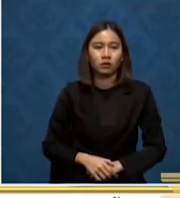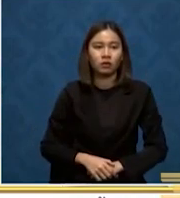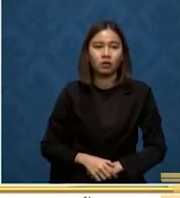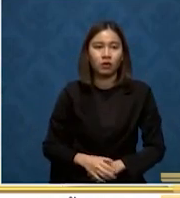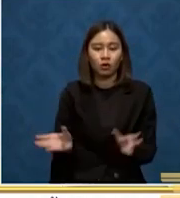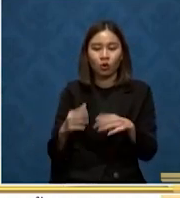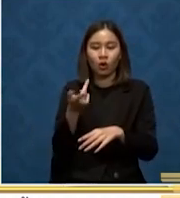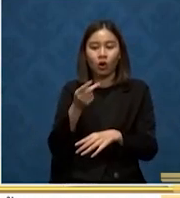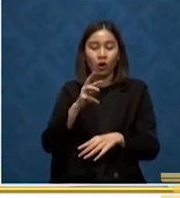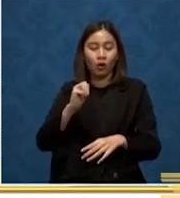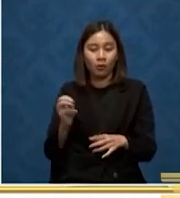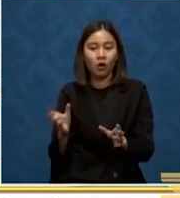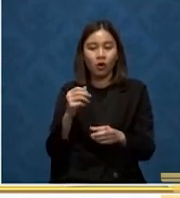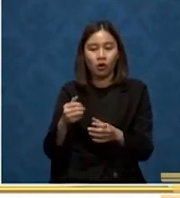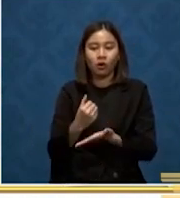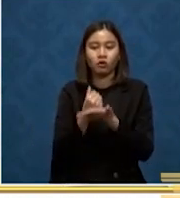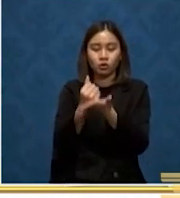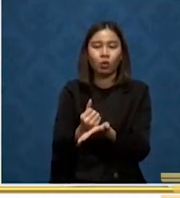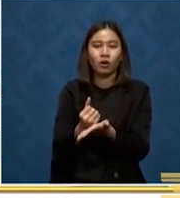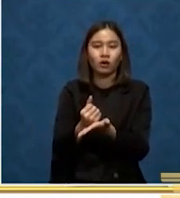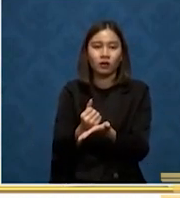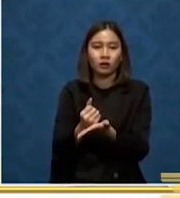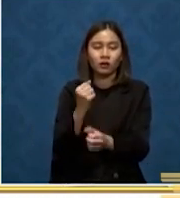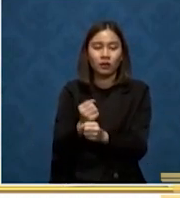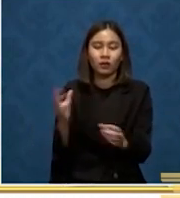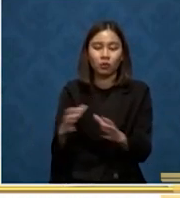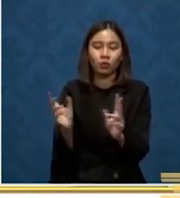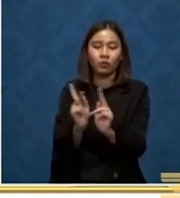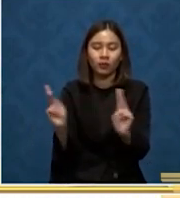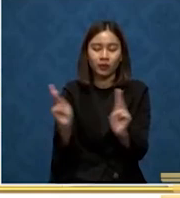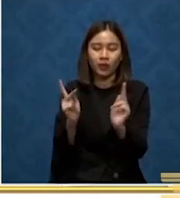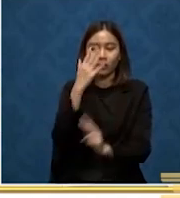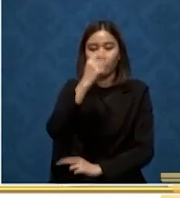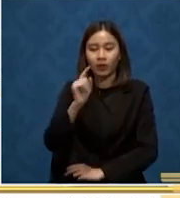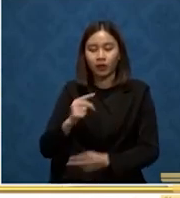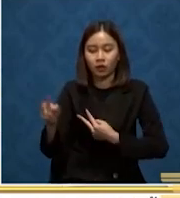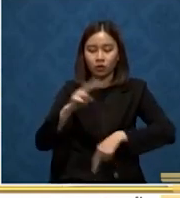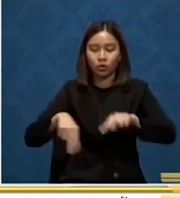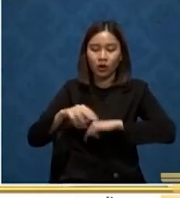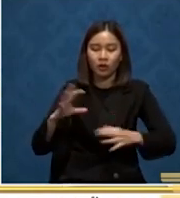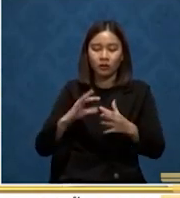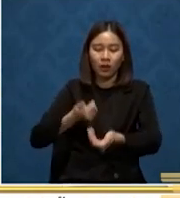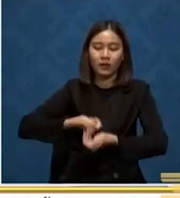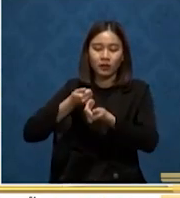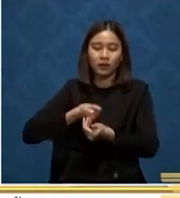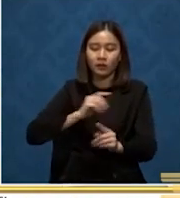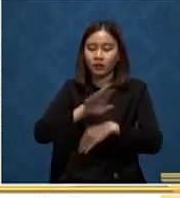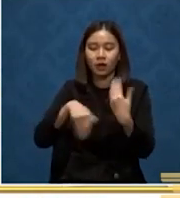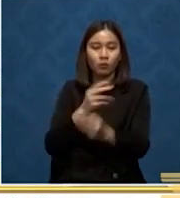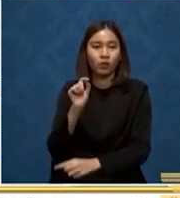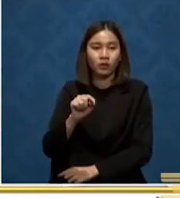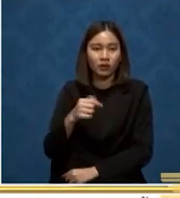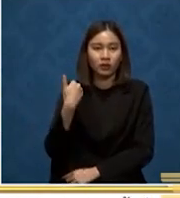ถึงคณะ ได้ช่วยเล่งรัด ปากดันจัดตงคณะกามาธิการเพื่มาดูแลบนปลิการสักรรมเหลeras vorstellen